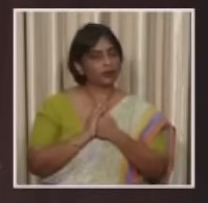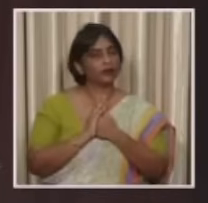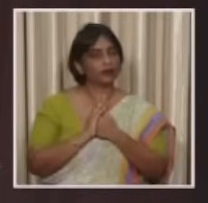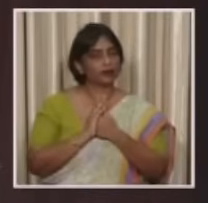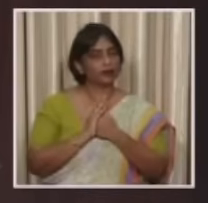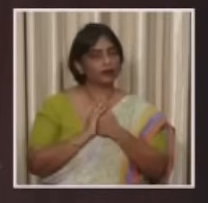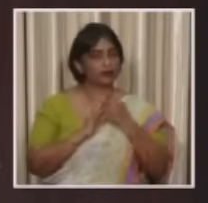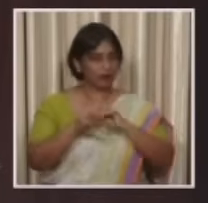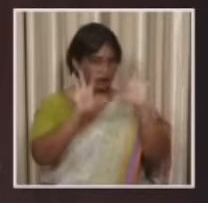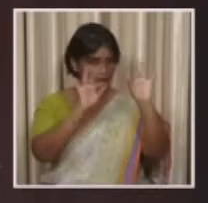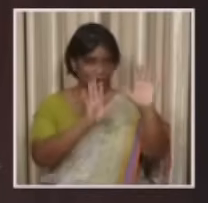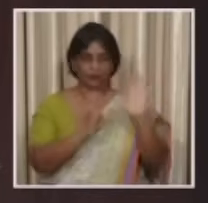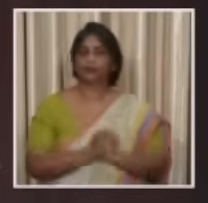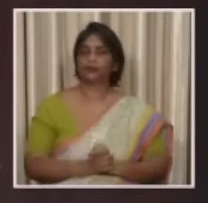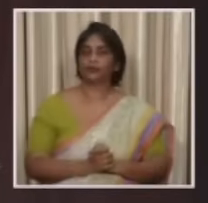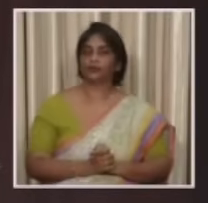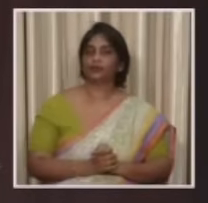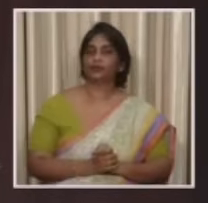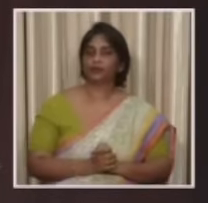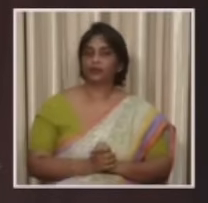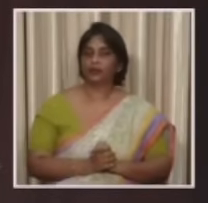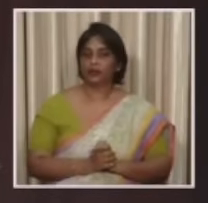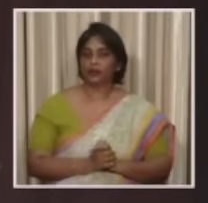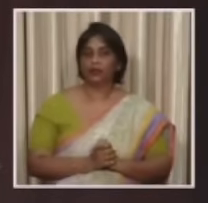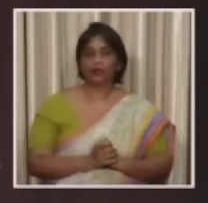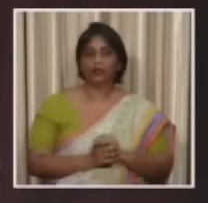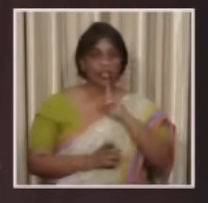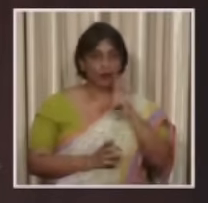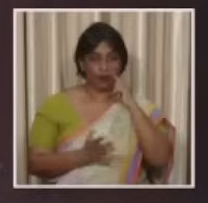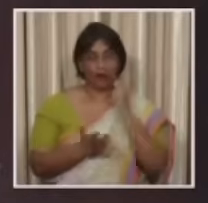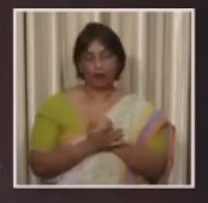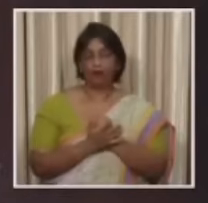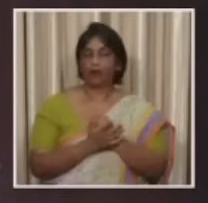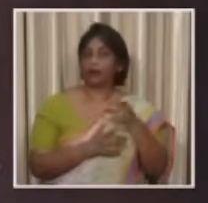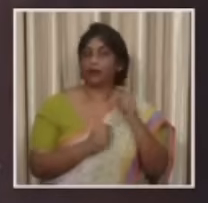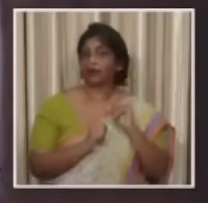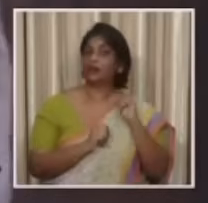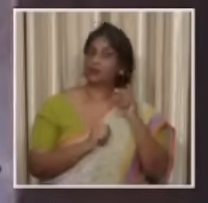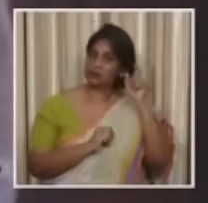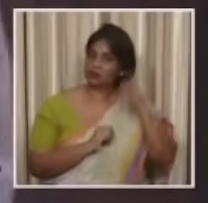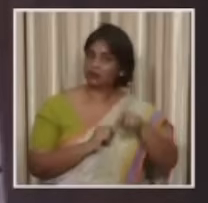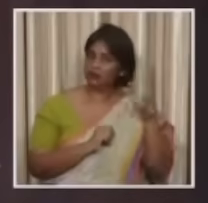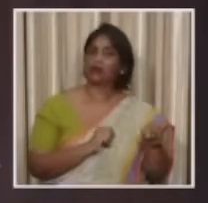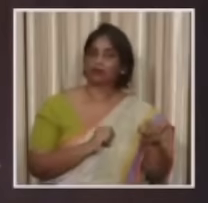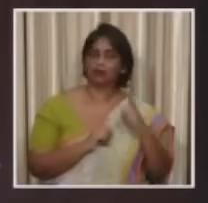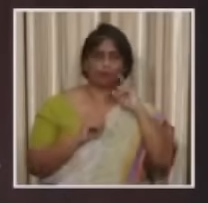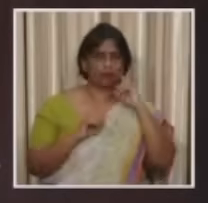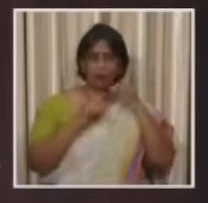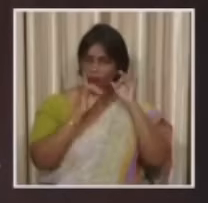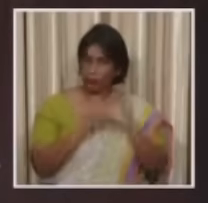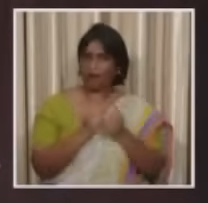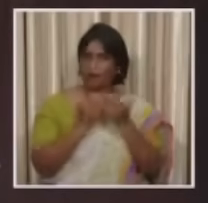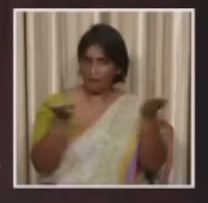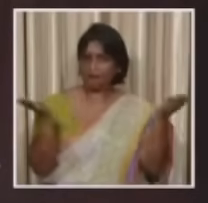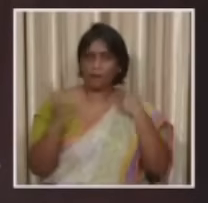ගන්නවා. මට විනාඩියක් දෙන්න. මේක කිව්වම ටිකක් හරි අමාරුයි. මේක කිව්වම මොකද හේතුව සමහර අයට මේක හිතා ගන්න බෑ මෙහෙම දෙයක් සිද්ධ